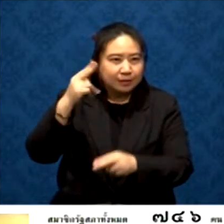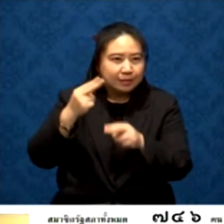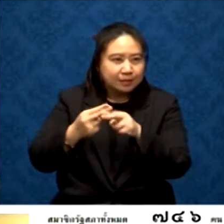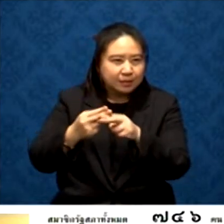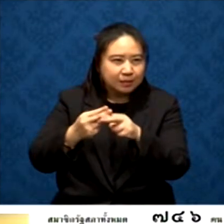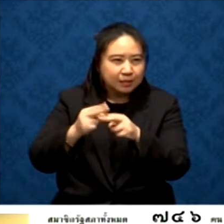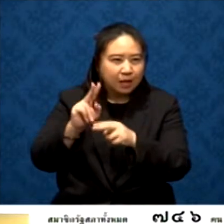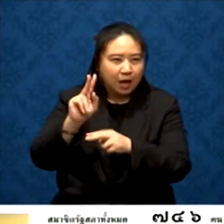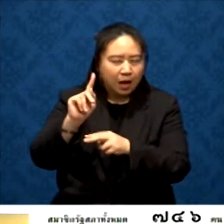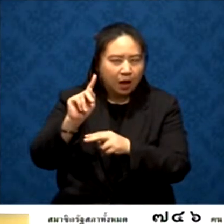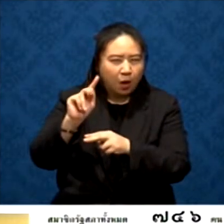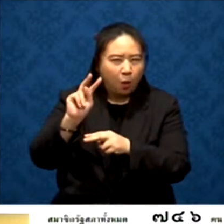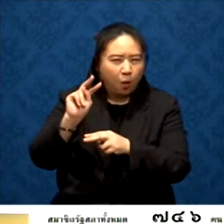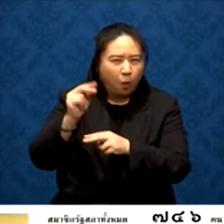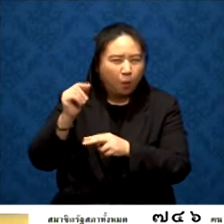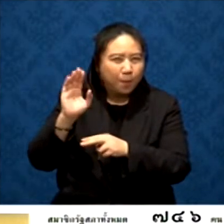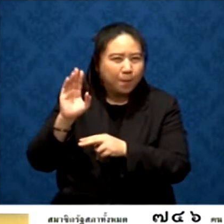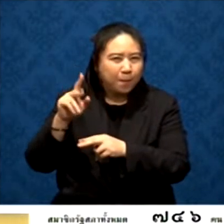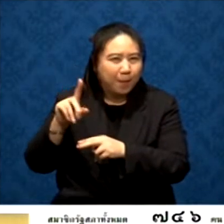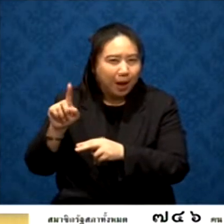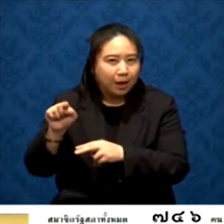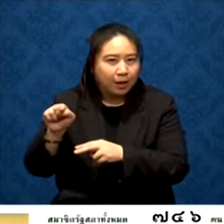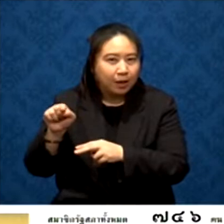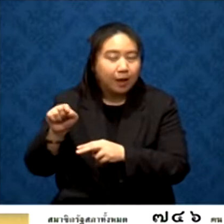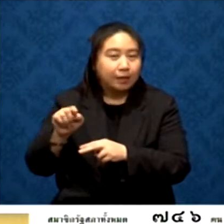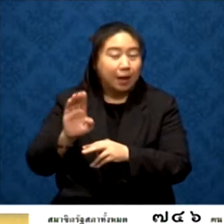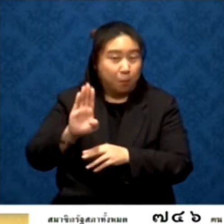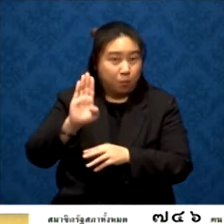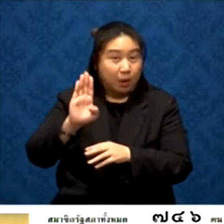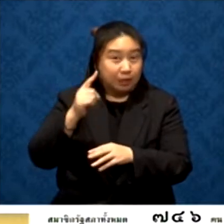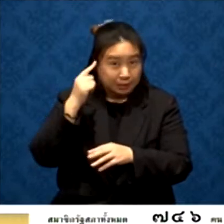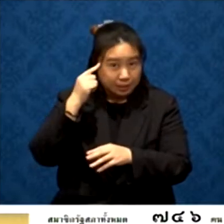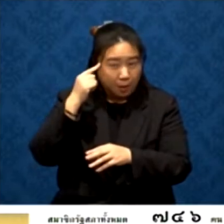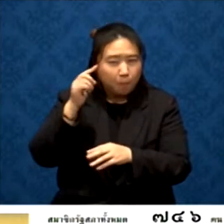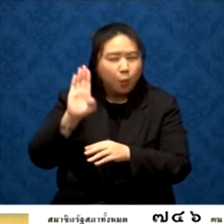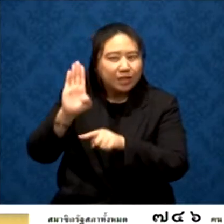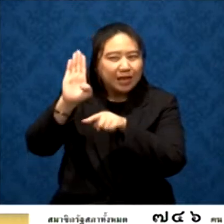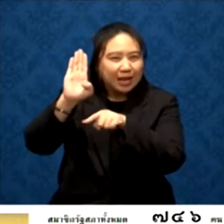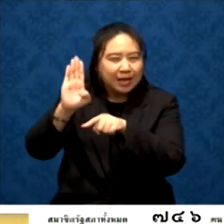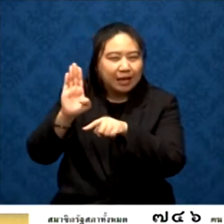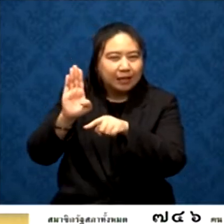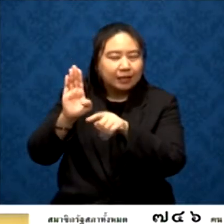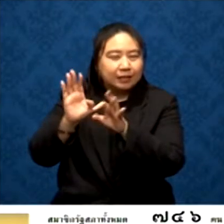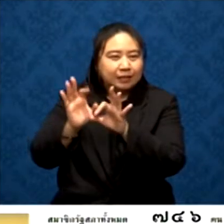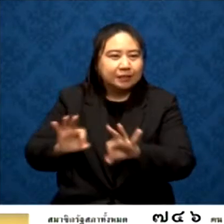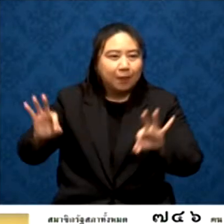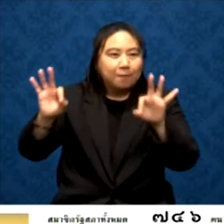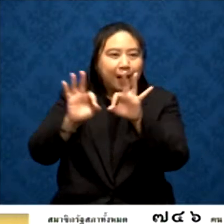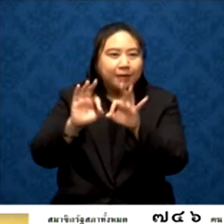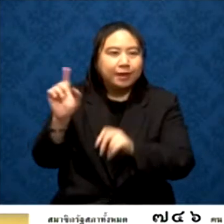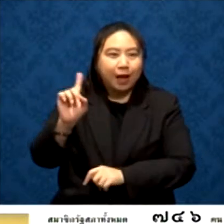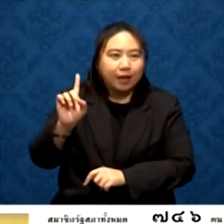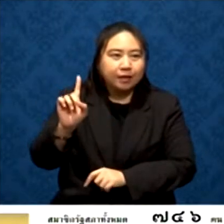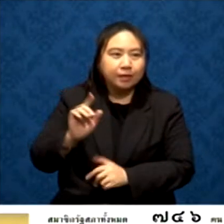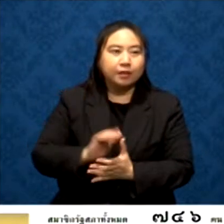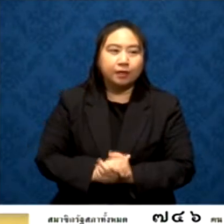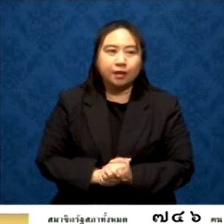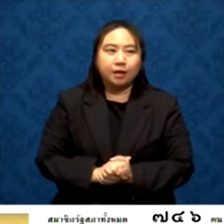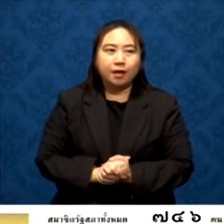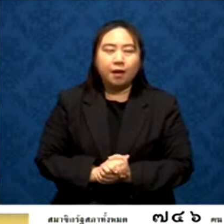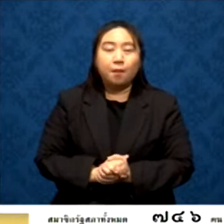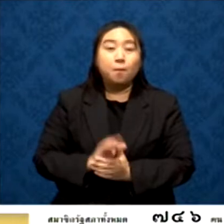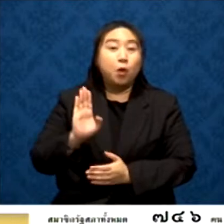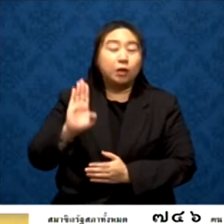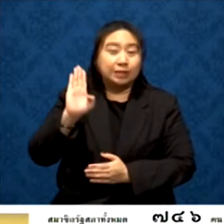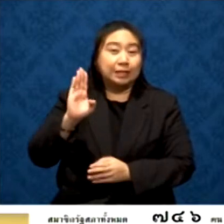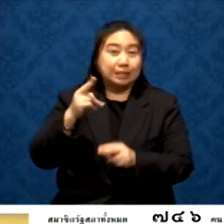ครับว่าบริษัทนี้มีความสำคัญยังไงบริษัทหงปังนี้เป็นบริษัทของ